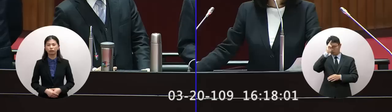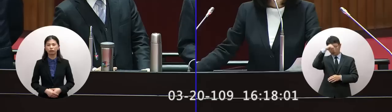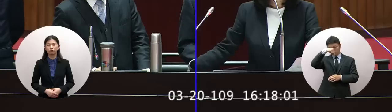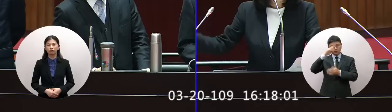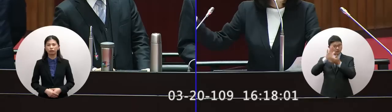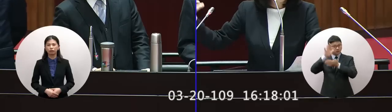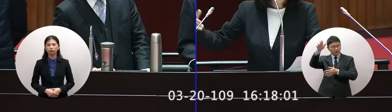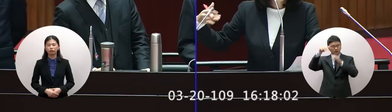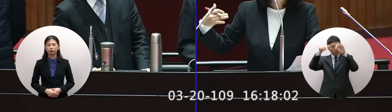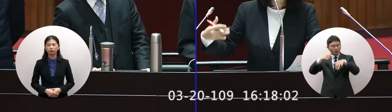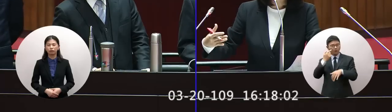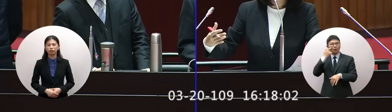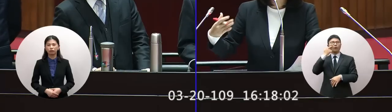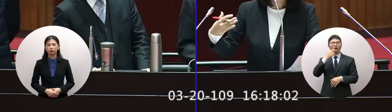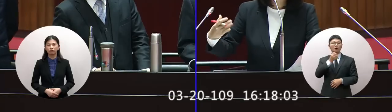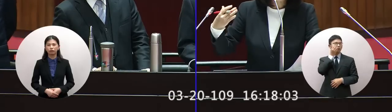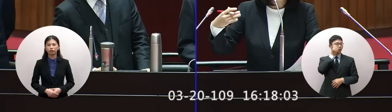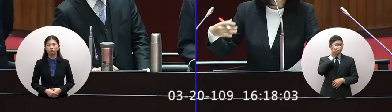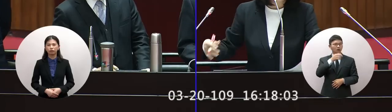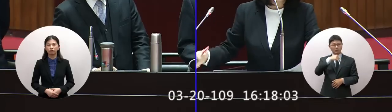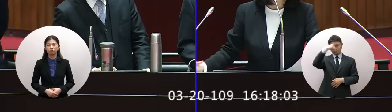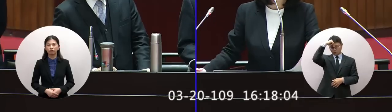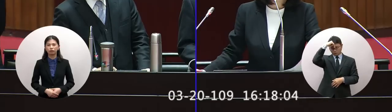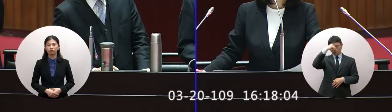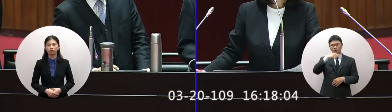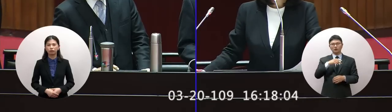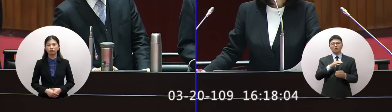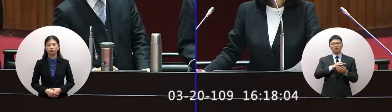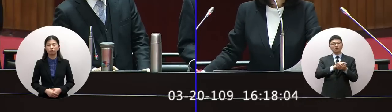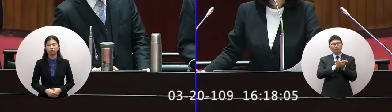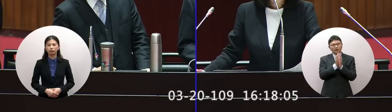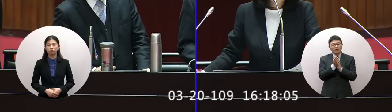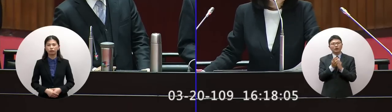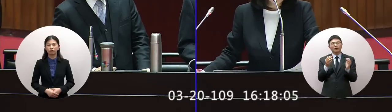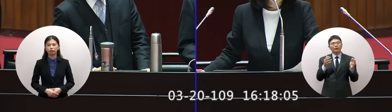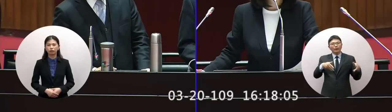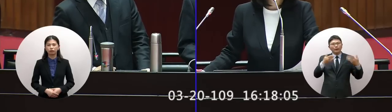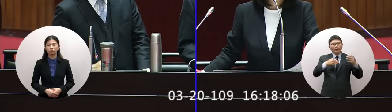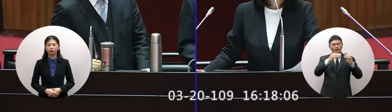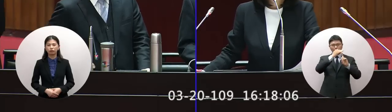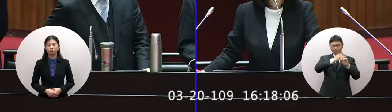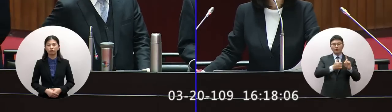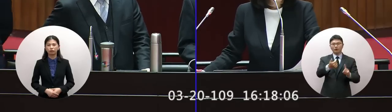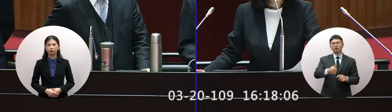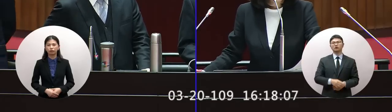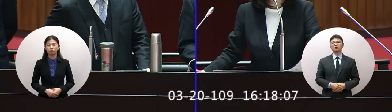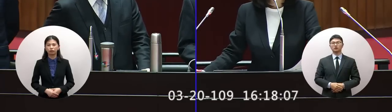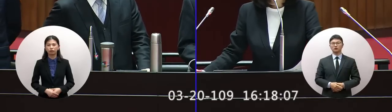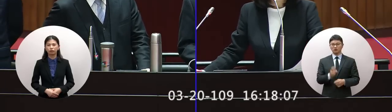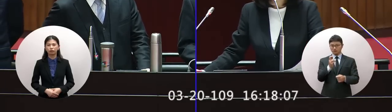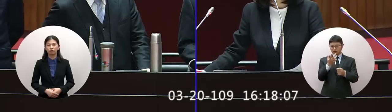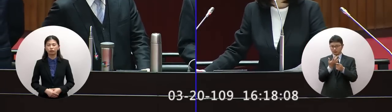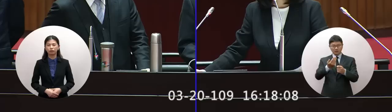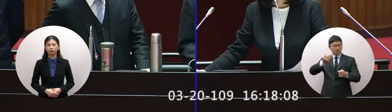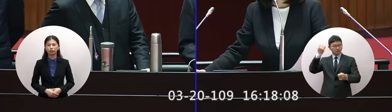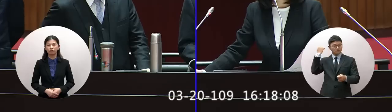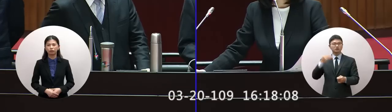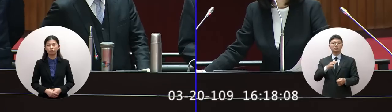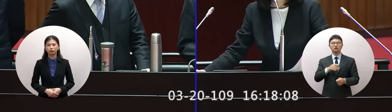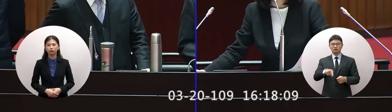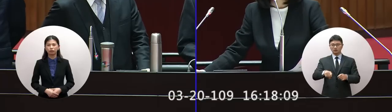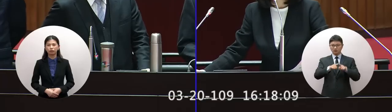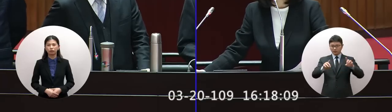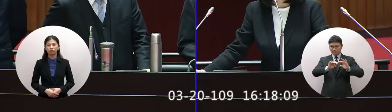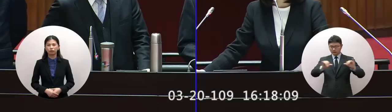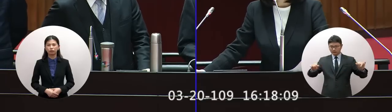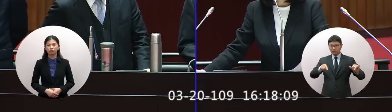著，花莲午后的降温非常的明显。18年前，平地造林是环境政策